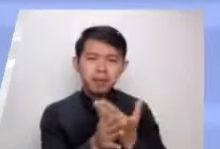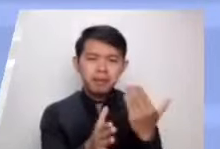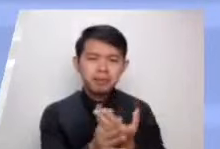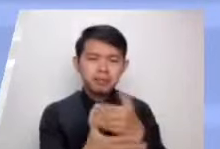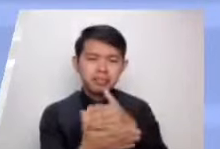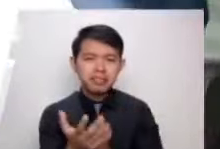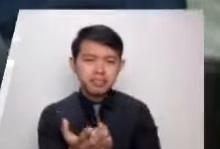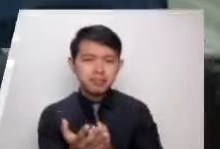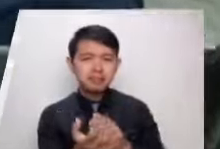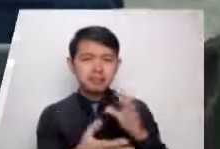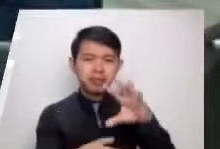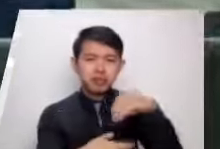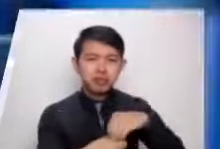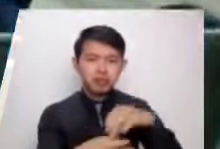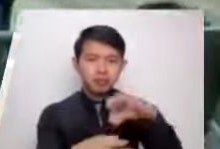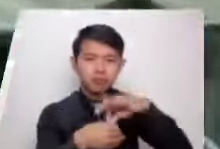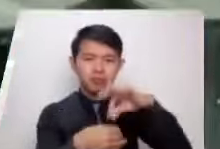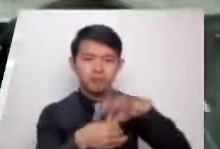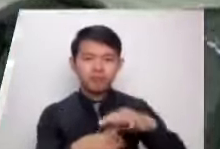Aguinaldo.